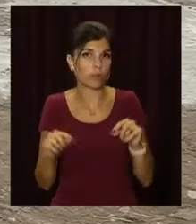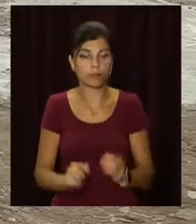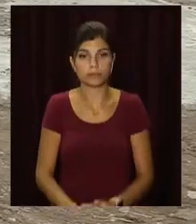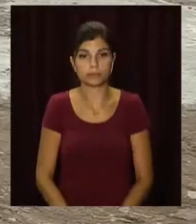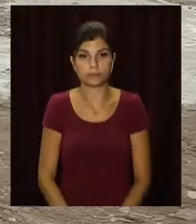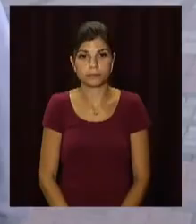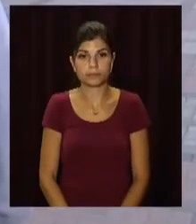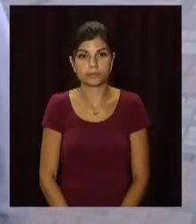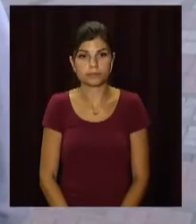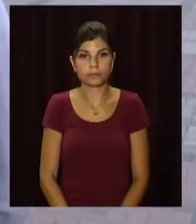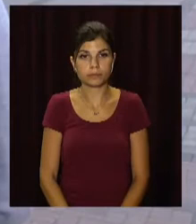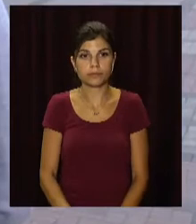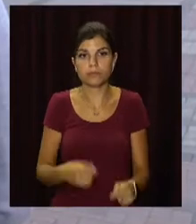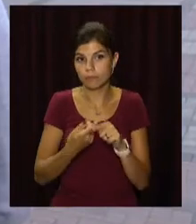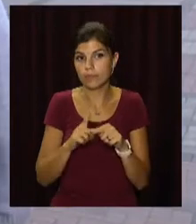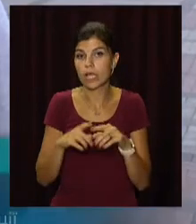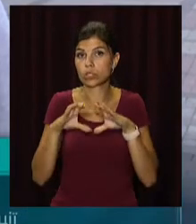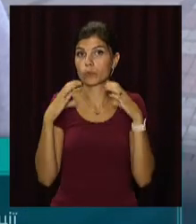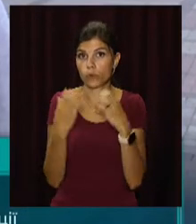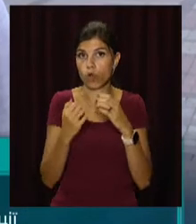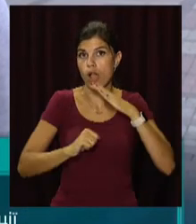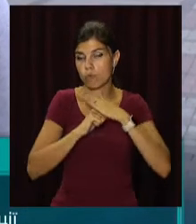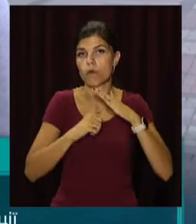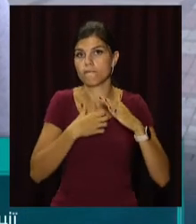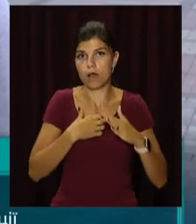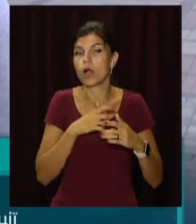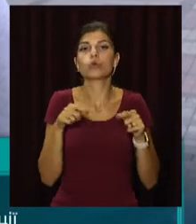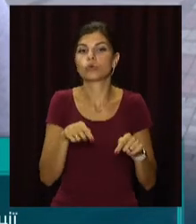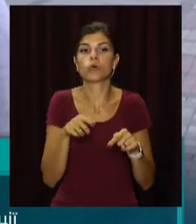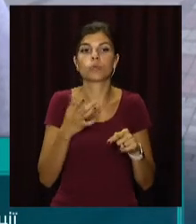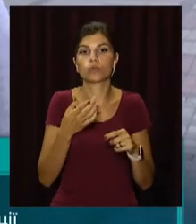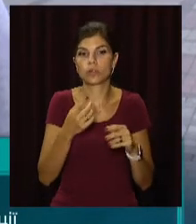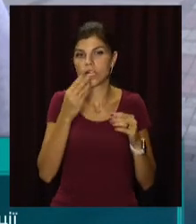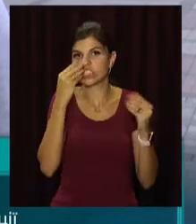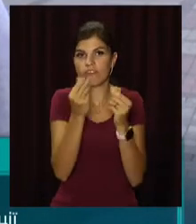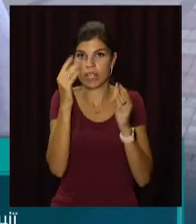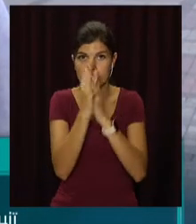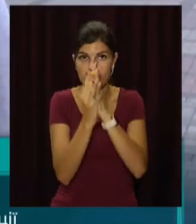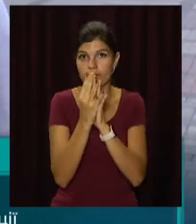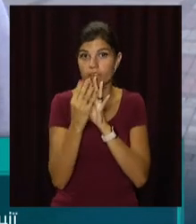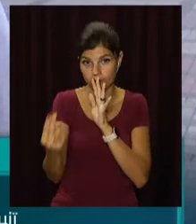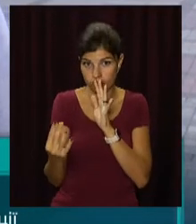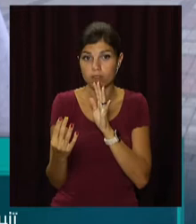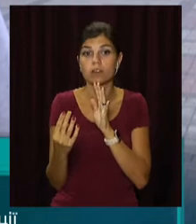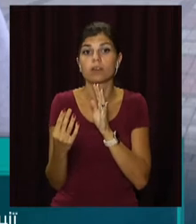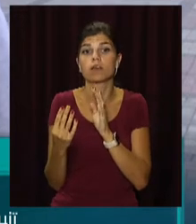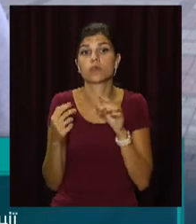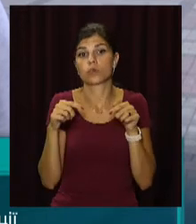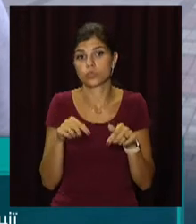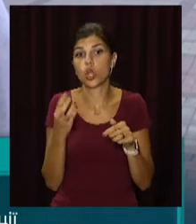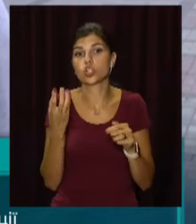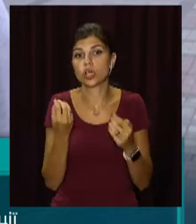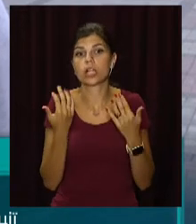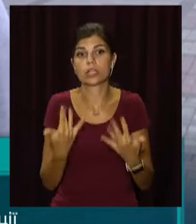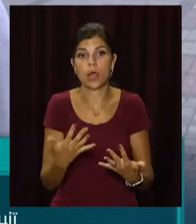школи. Цей опорний стадіон він буде містити, окрім штучного газону на основному покритті, буде містити ще